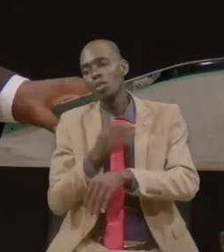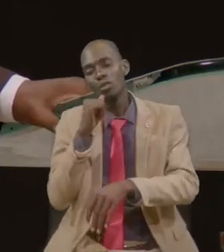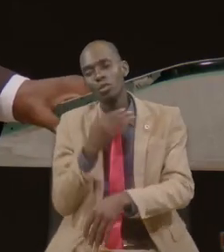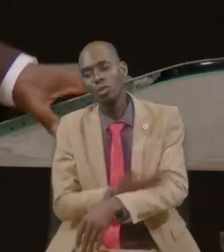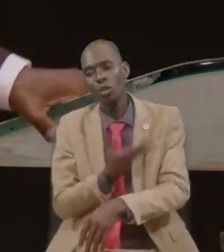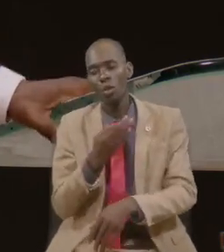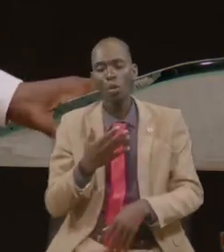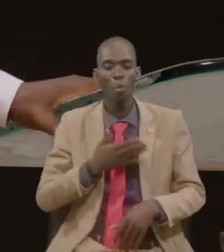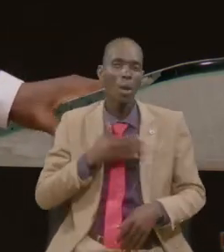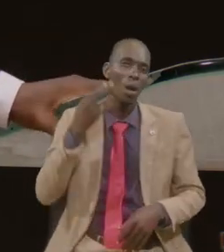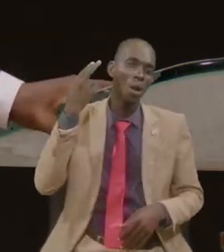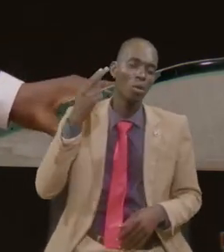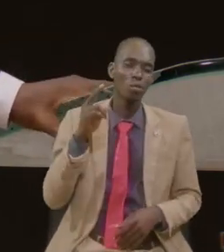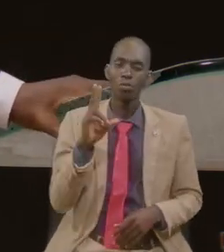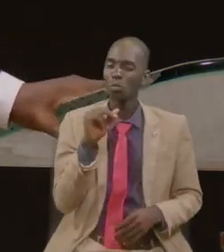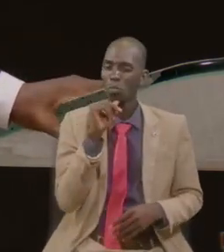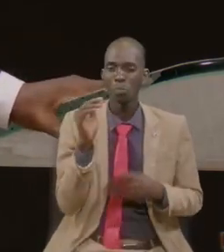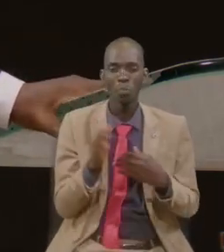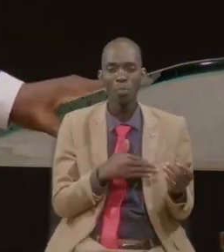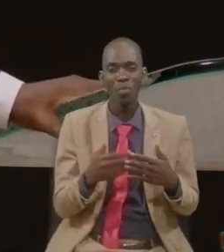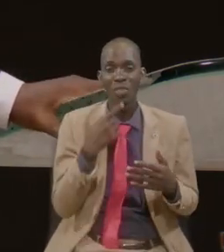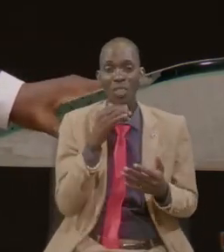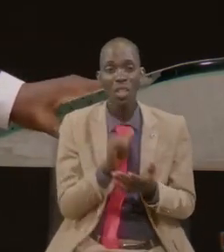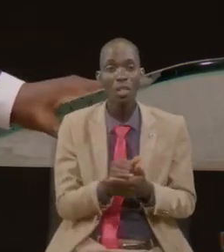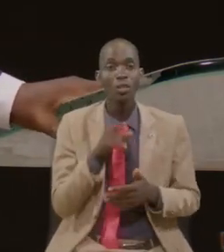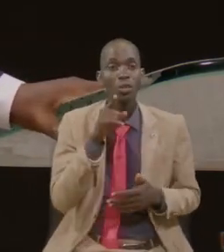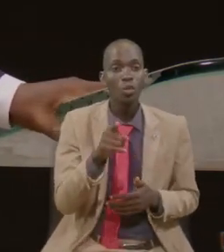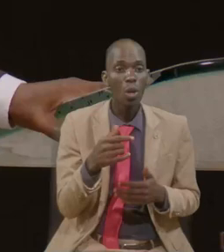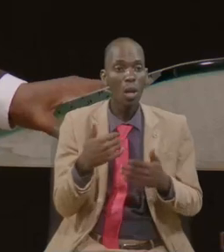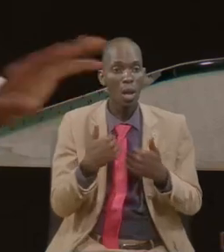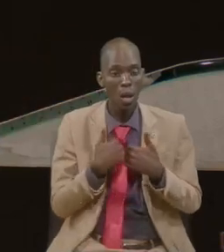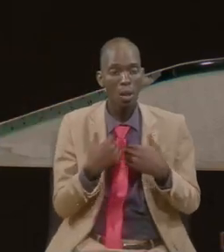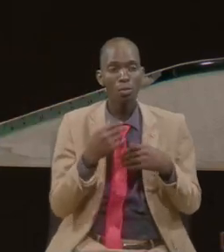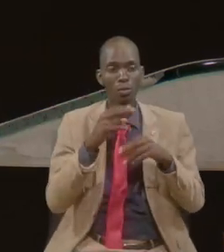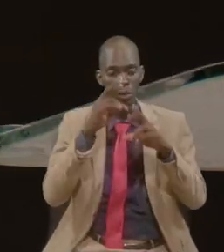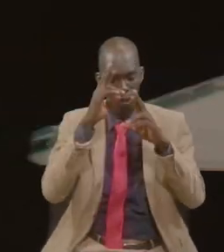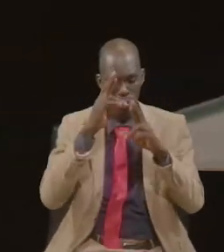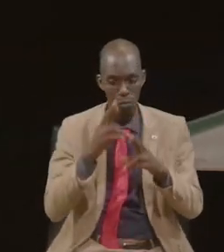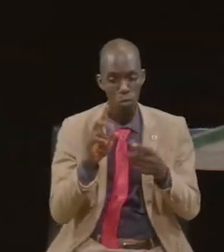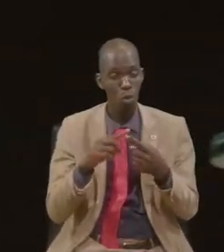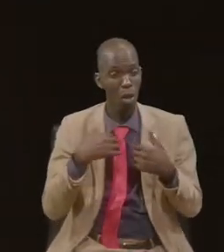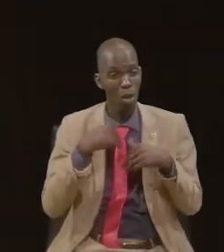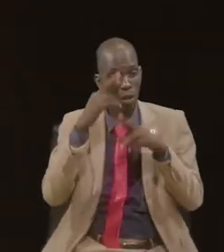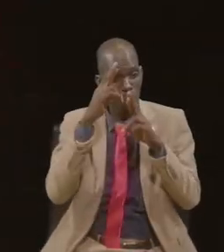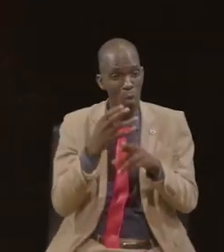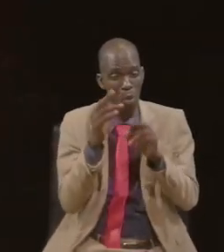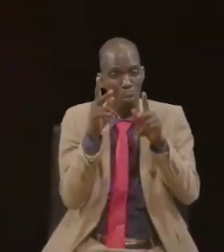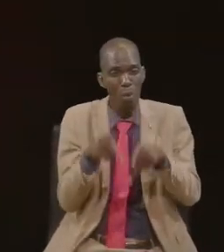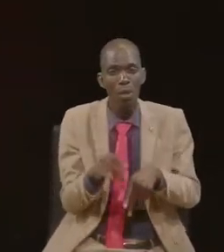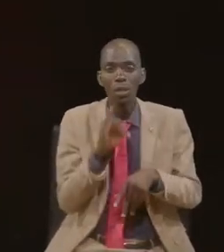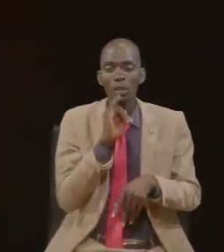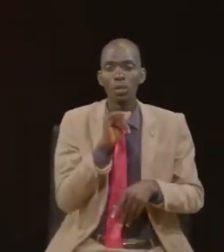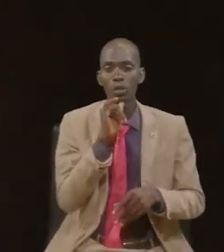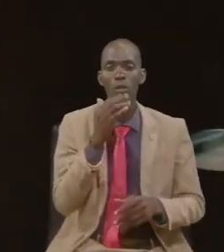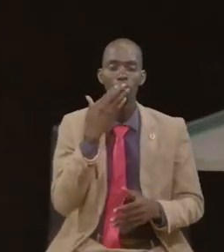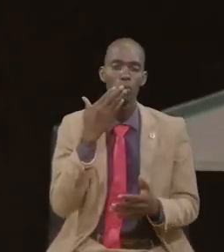est son fils est la fille de mon oncle. Mais c'est dit que il